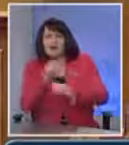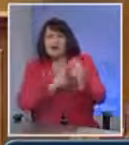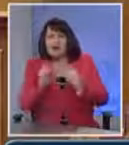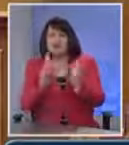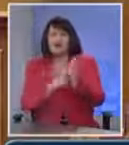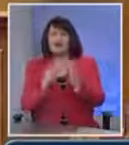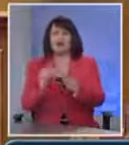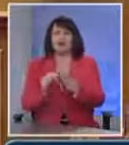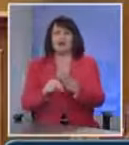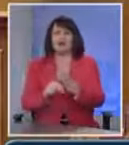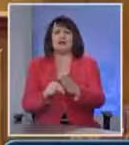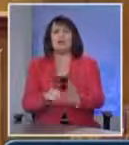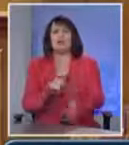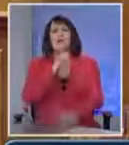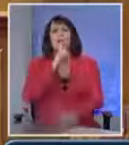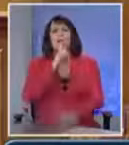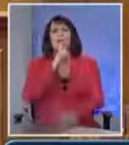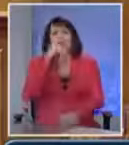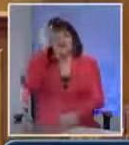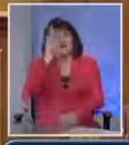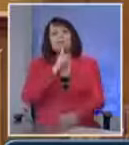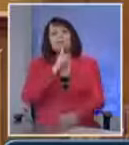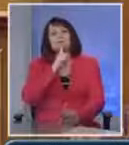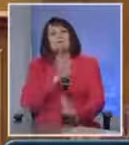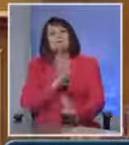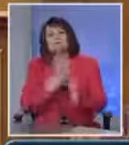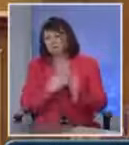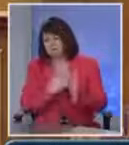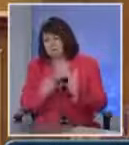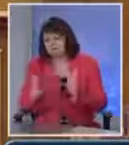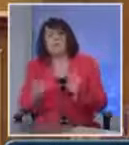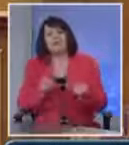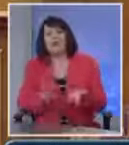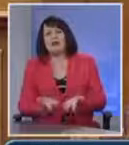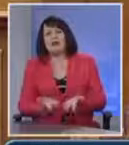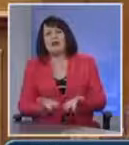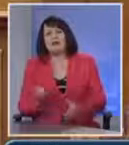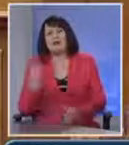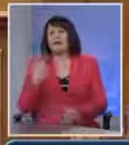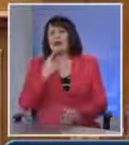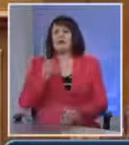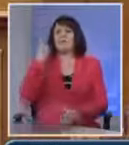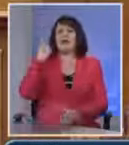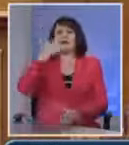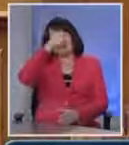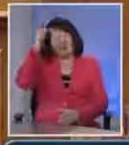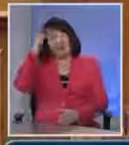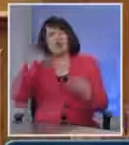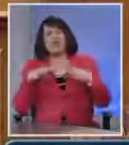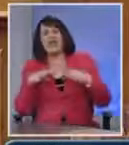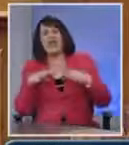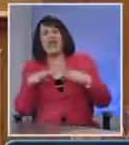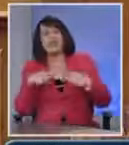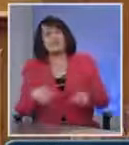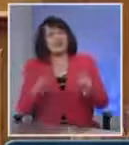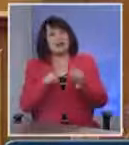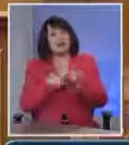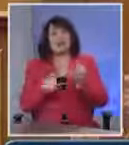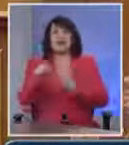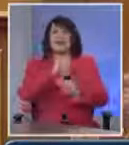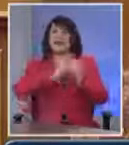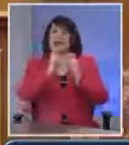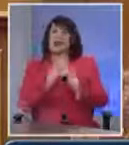νόμο. Σιωπή. Τι μεσολάβηση λοιπόν από το καλοκαίρι του 2015 που θα αλλάζαμε μαζί,